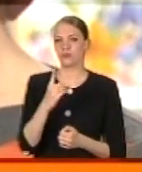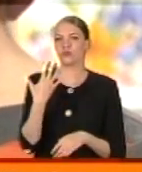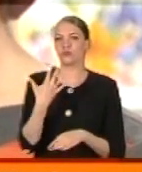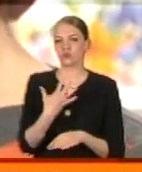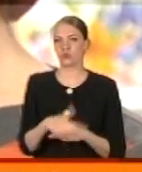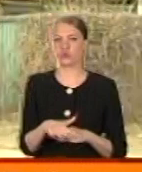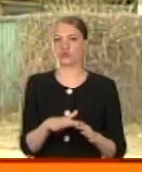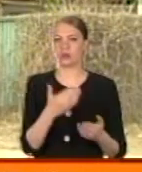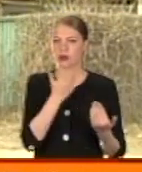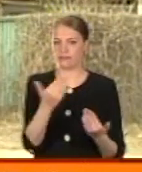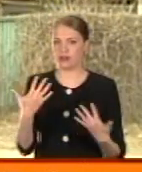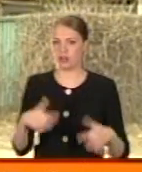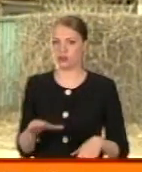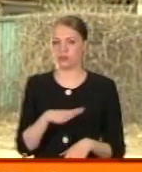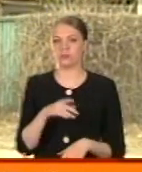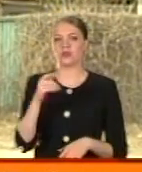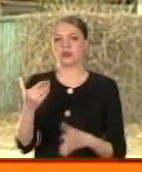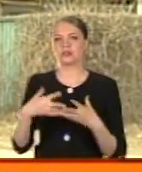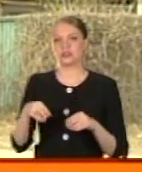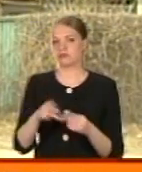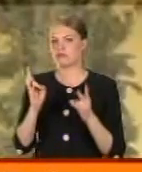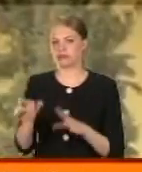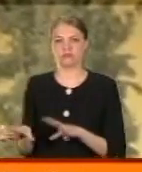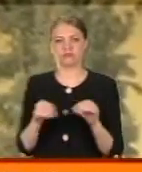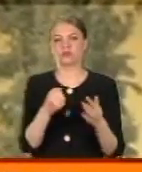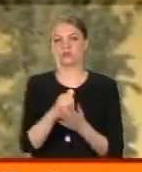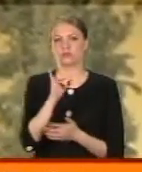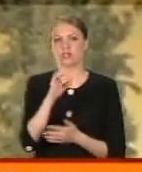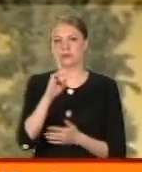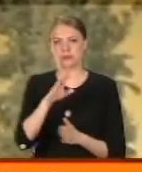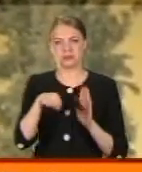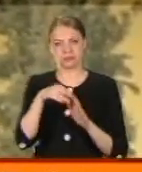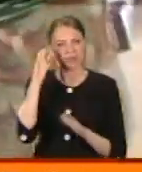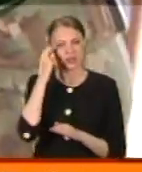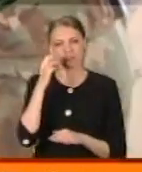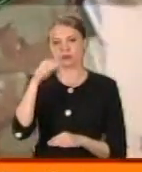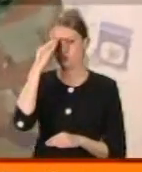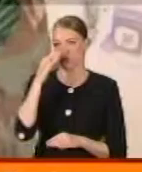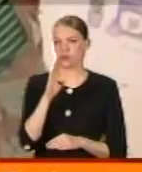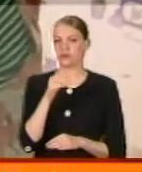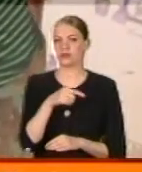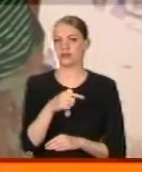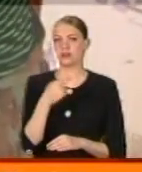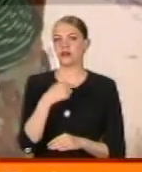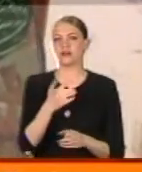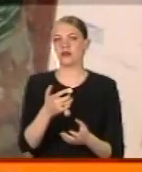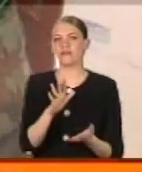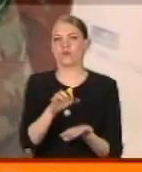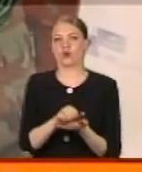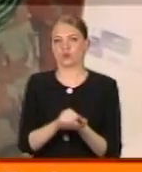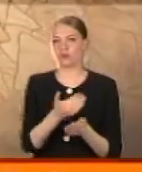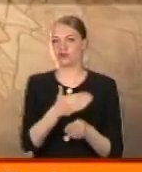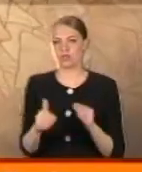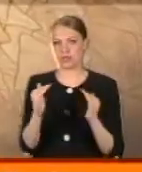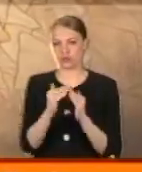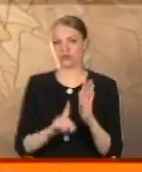уже произошел референдум. Сім'я Войтенків переїхала до Ірпеня, що під Києвом. Чоловік Наталі – Микола. В орендованій